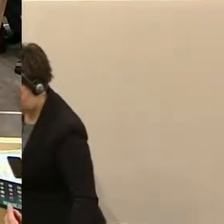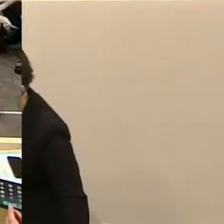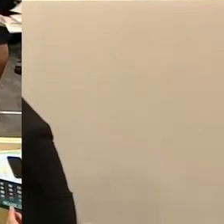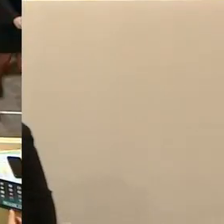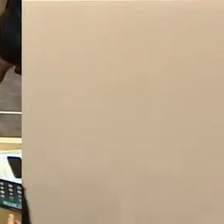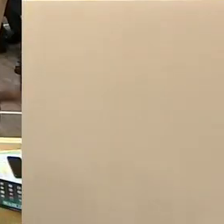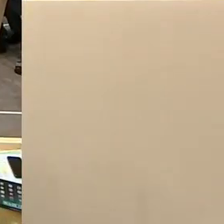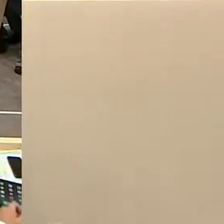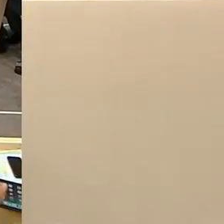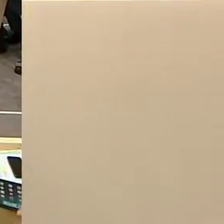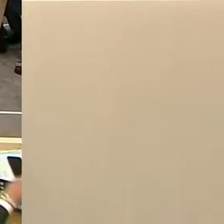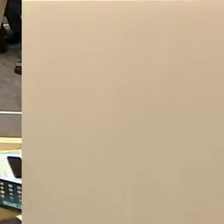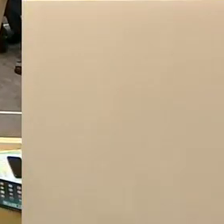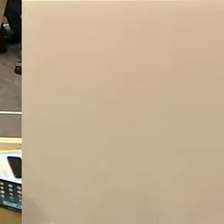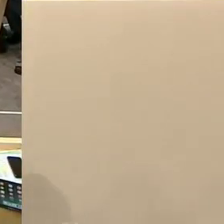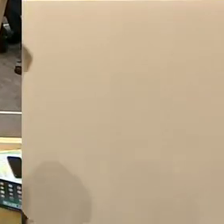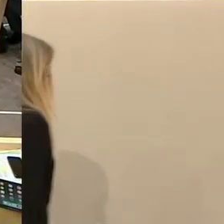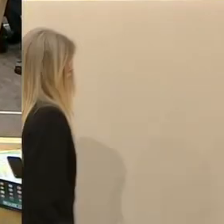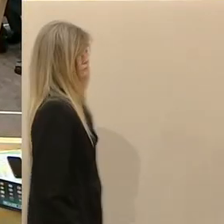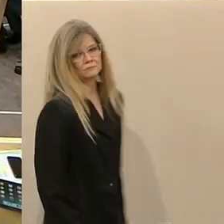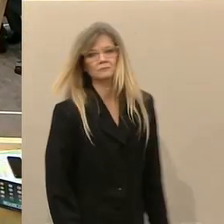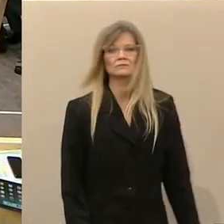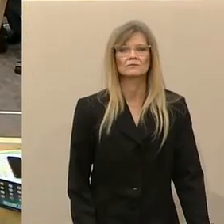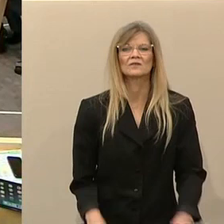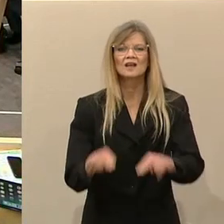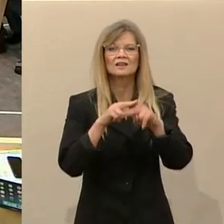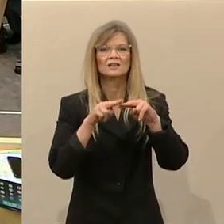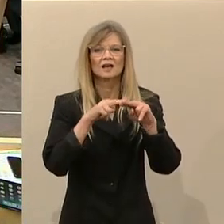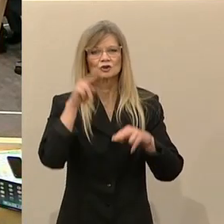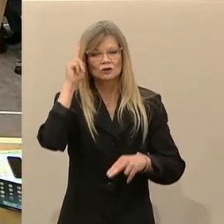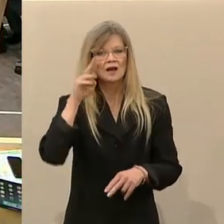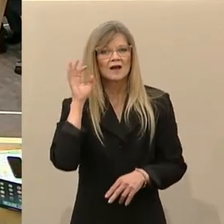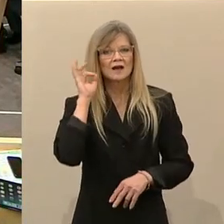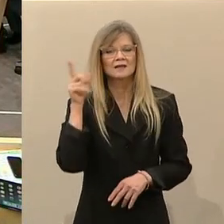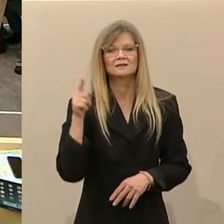Zu Wort gemeldet ist die Nationalrätin Tanja Graf.